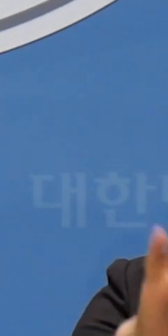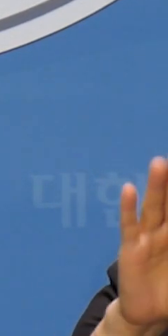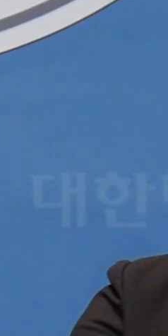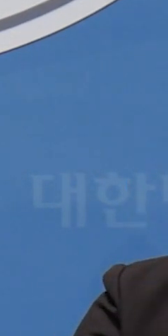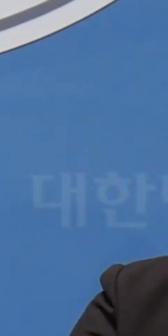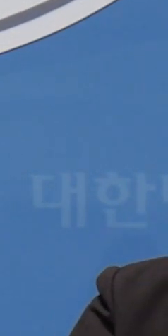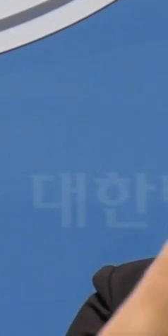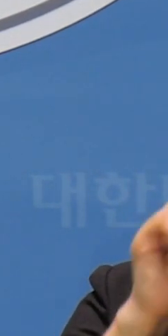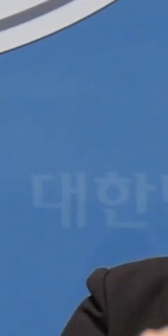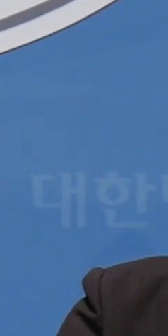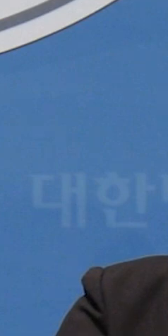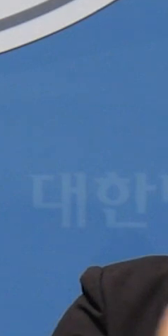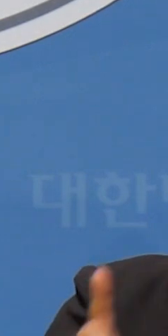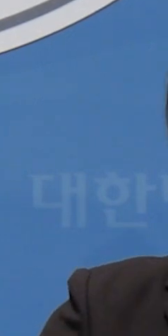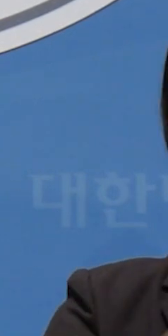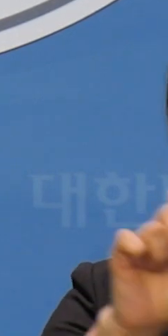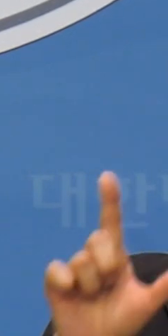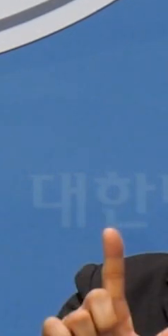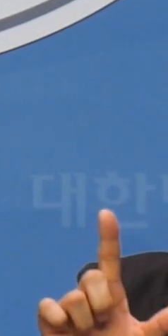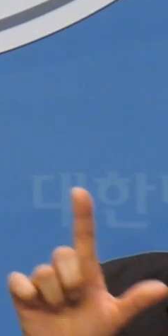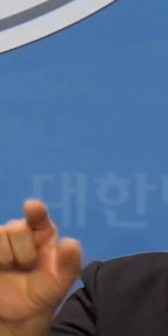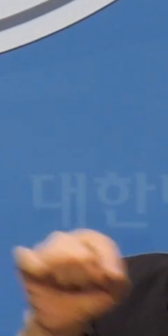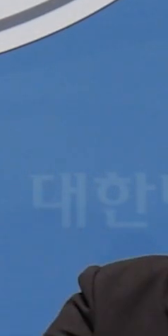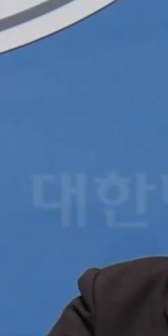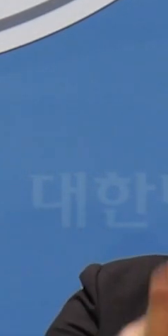정치를 연명해왔던 것은 아닐까요?